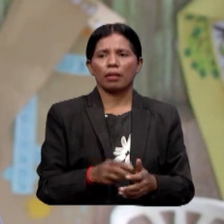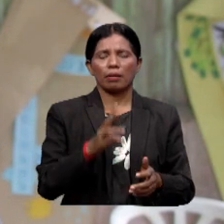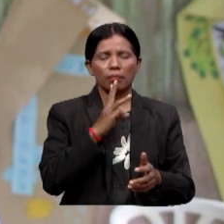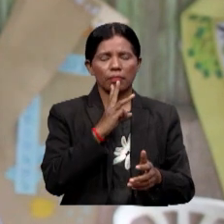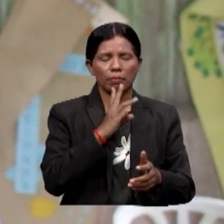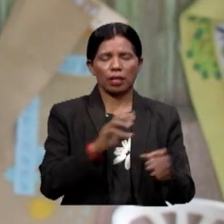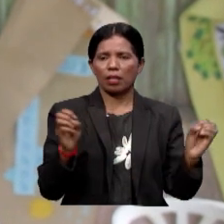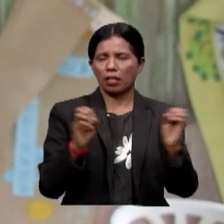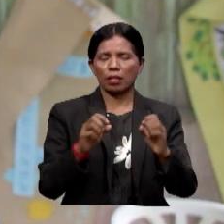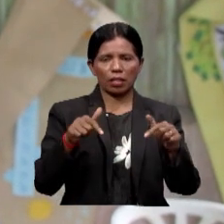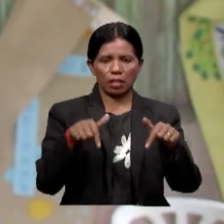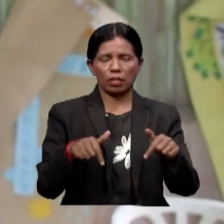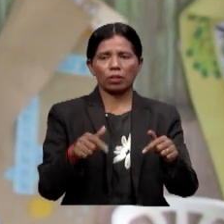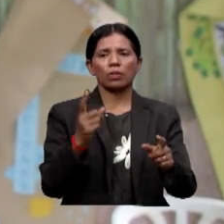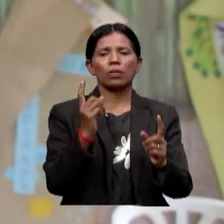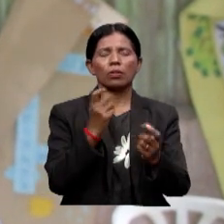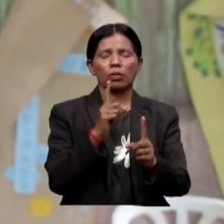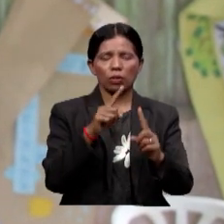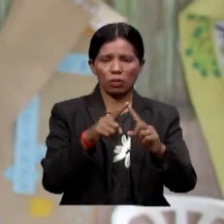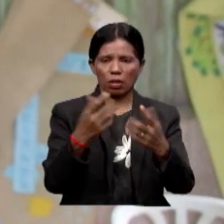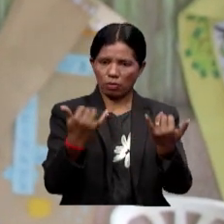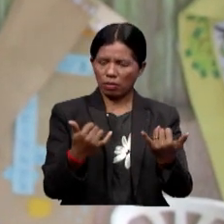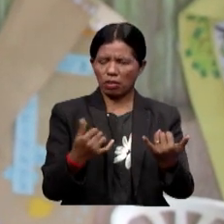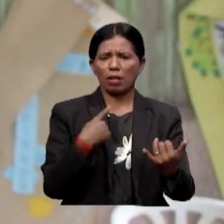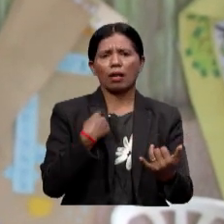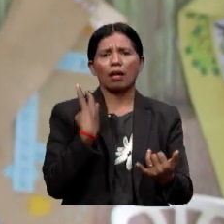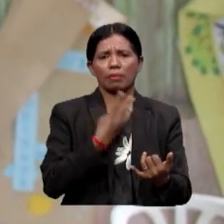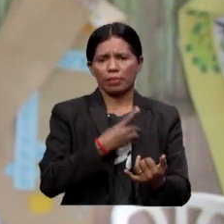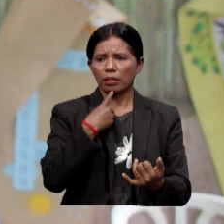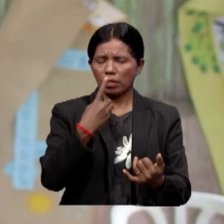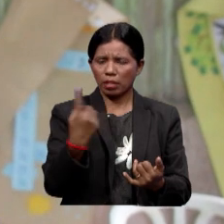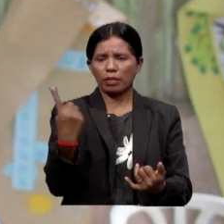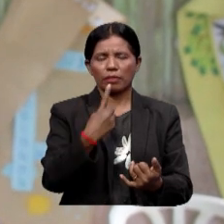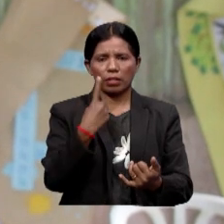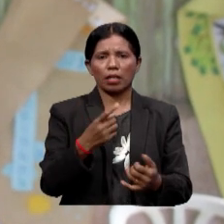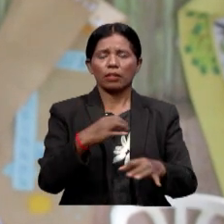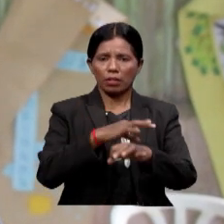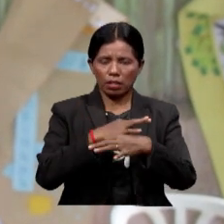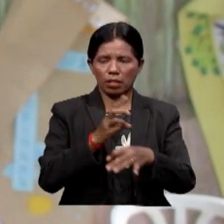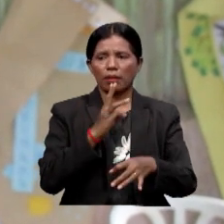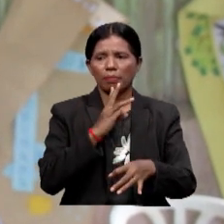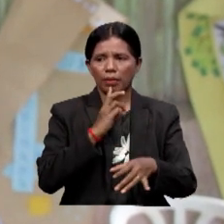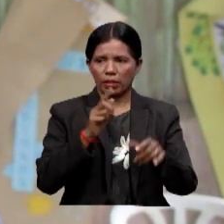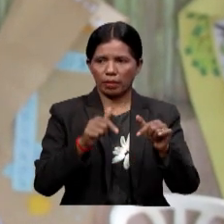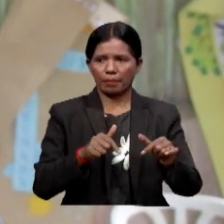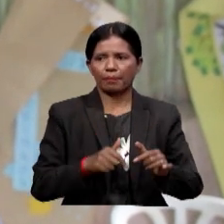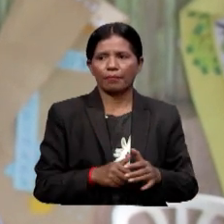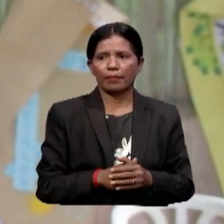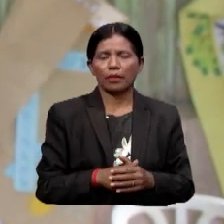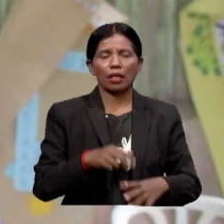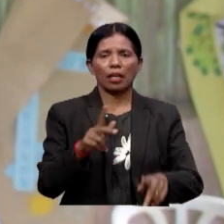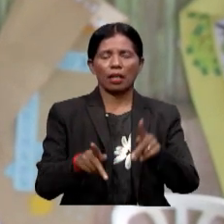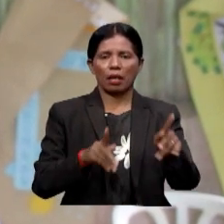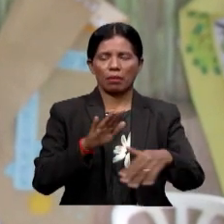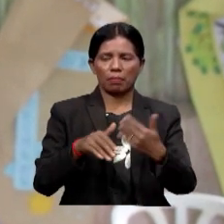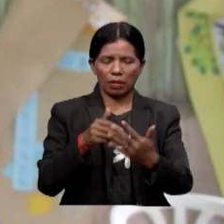agora ame rekomenda bebe kona atu hadia bene atu nune comunidade bela